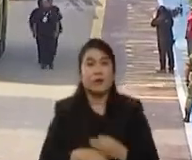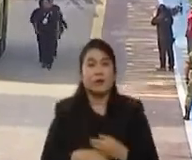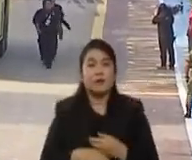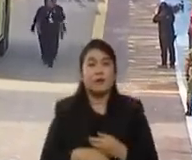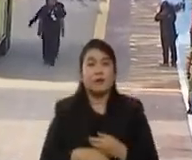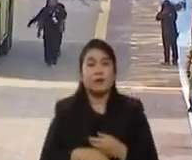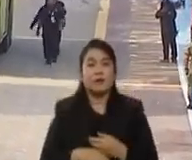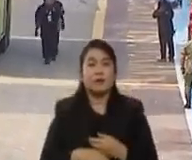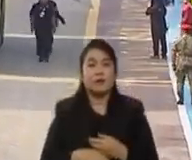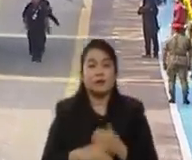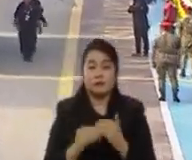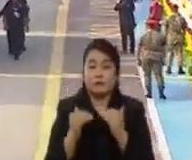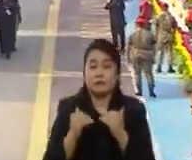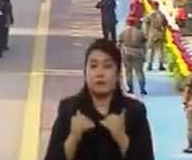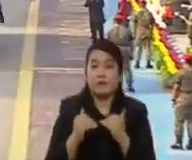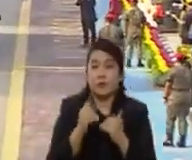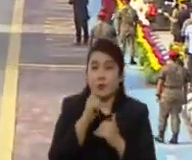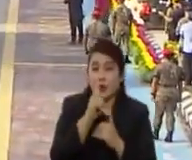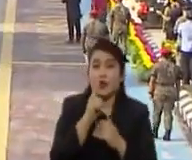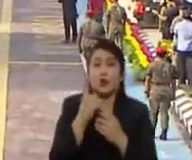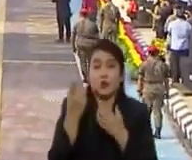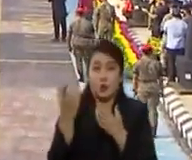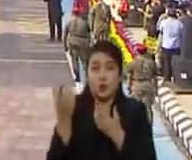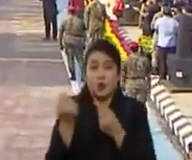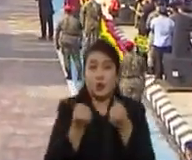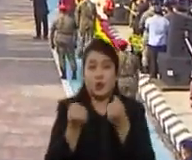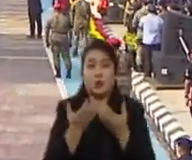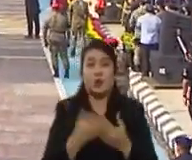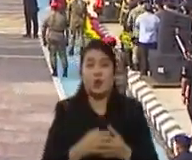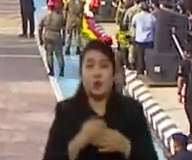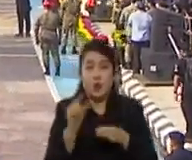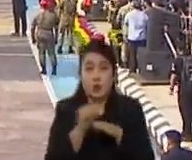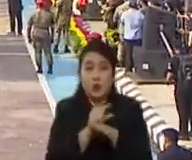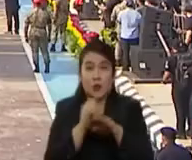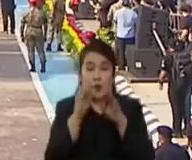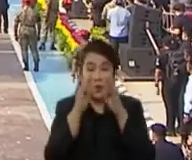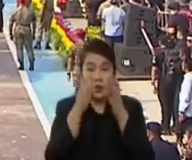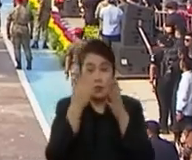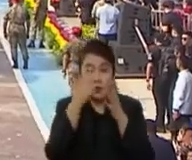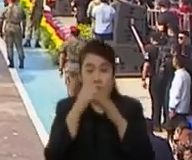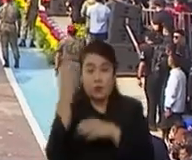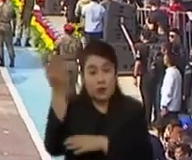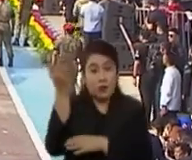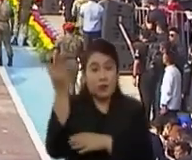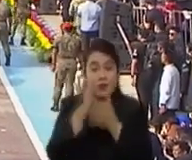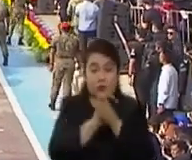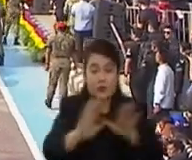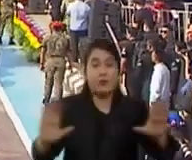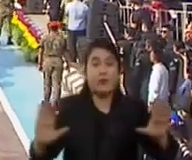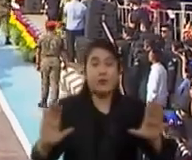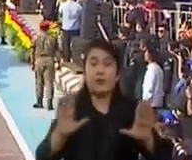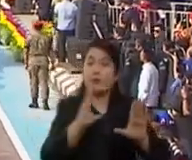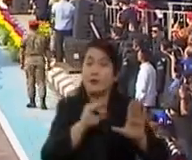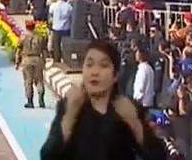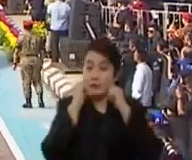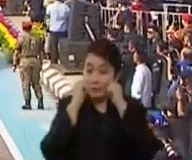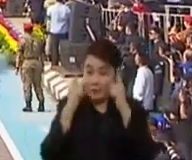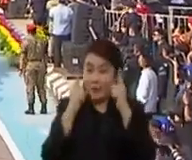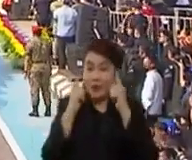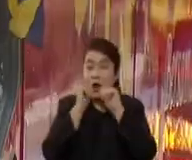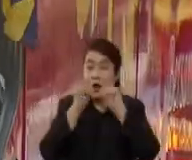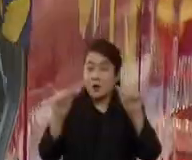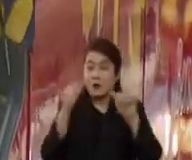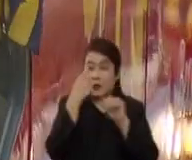Melintasi pentas ialah satu unit kenderaan pameran bergerak digunakan bagi program kempen keselamatan dan kesedaran awam